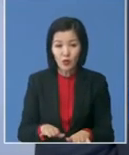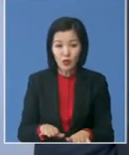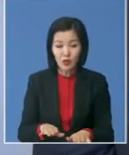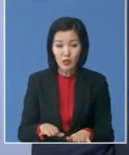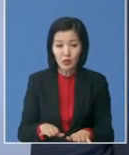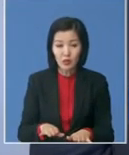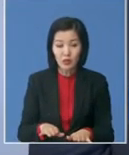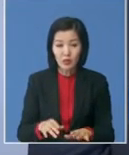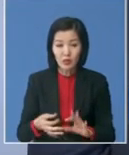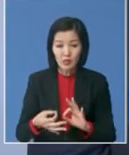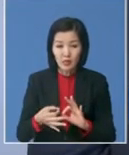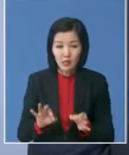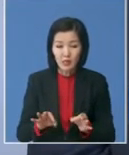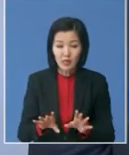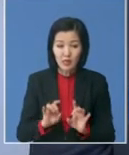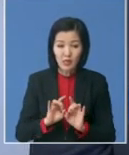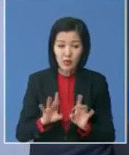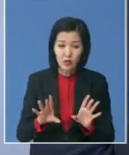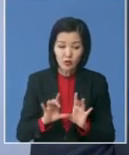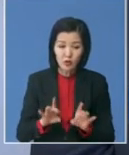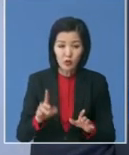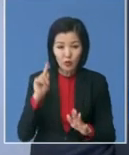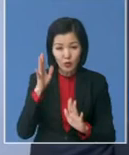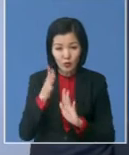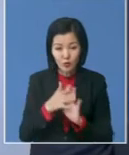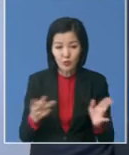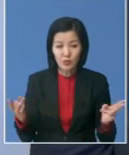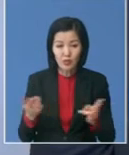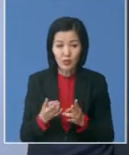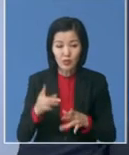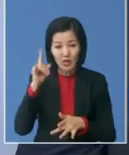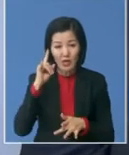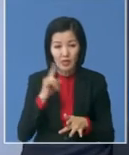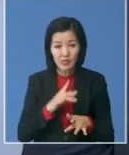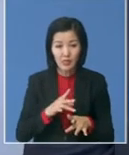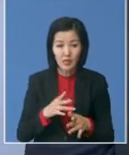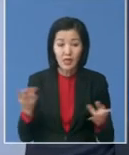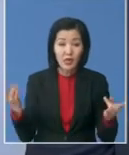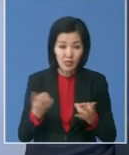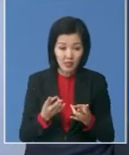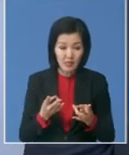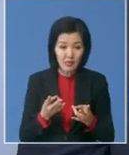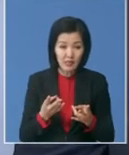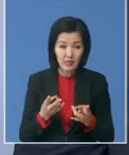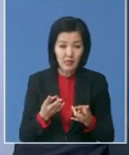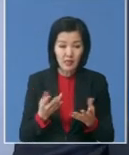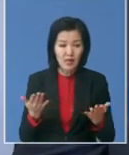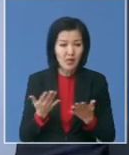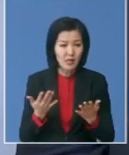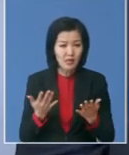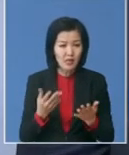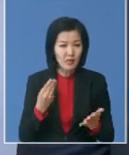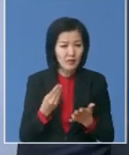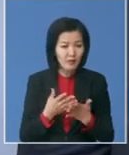айқындап, соның қазақ қоғамы үшін қандай қажеттілігінің бар екендігін, қаншалықты